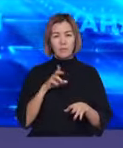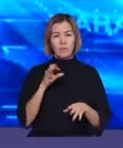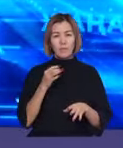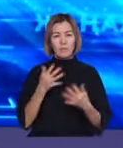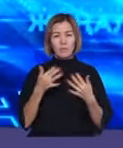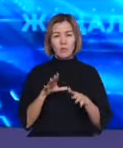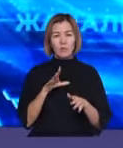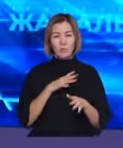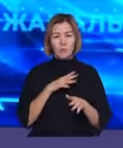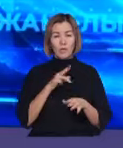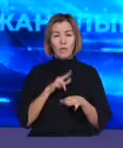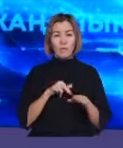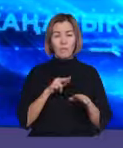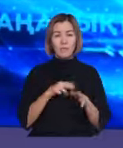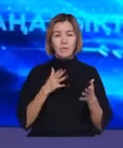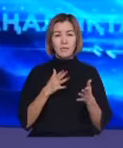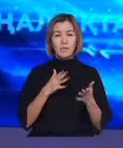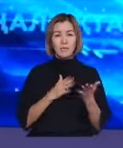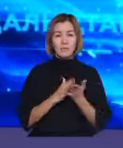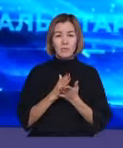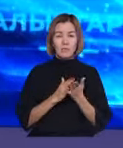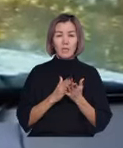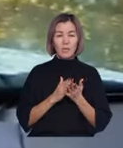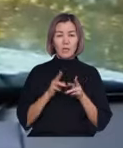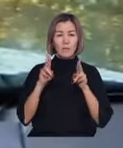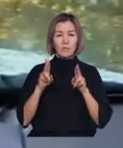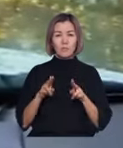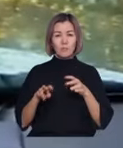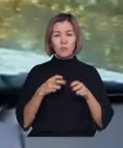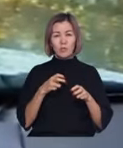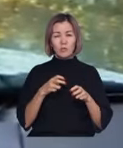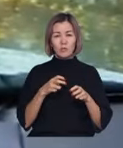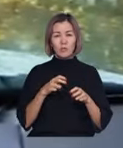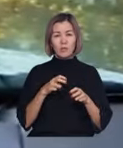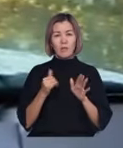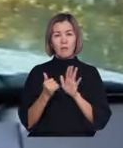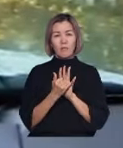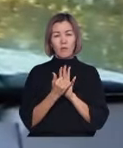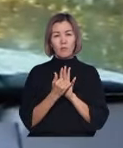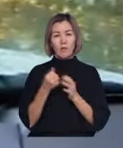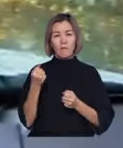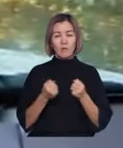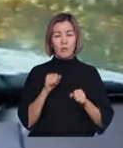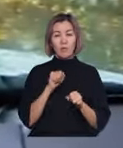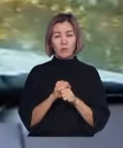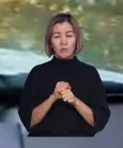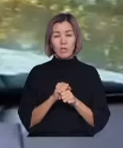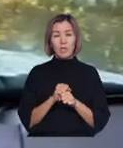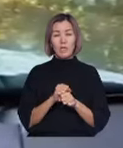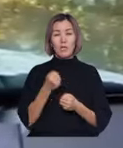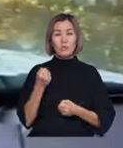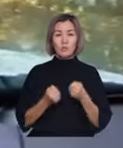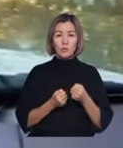Байсейіт ауылында болған. Патрульдік полиция батальонының қызметкерлері жол ережесін бұзған үшін Toyota автокөлігін тоқтатады. Ал